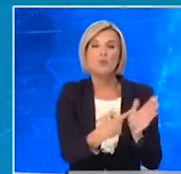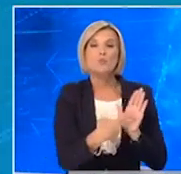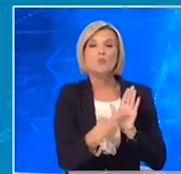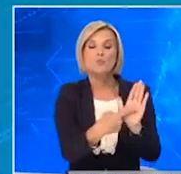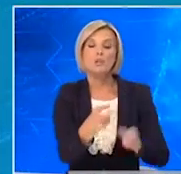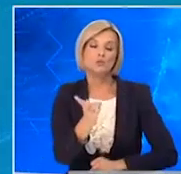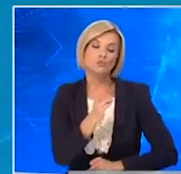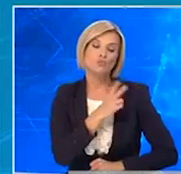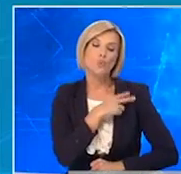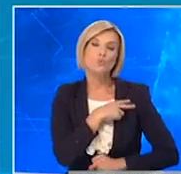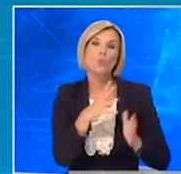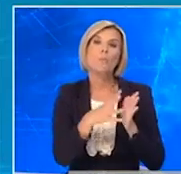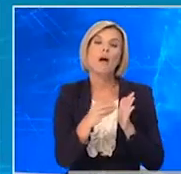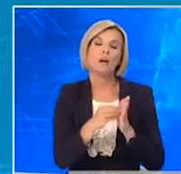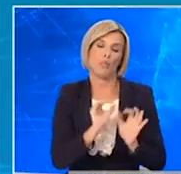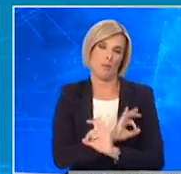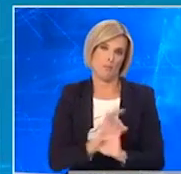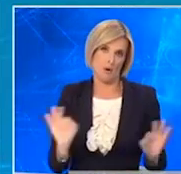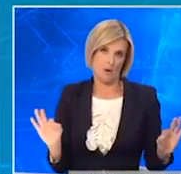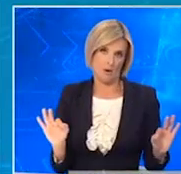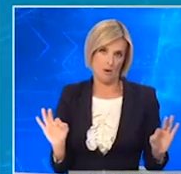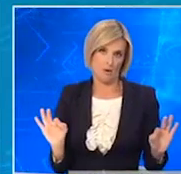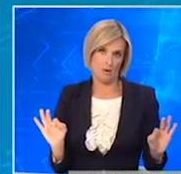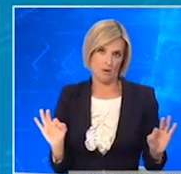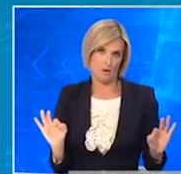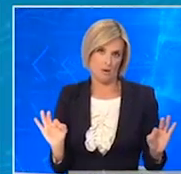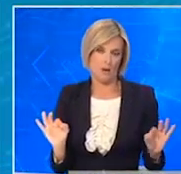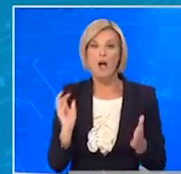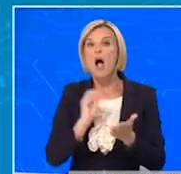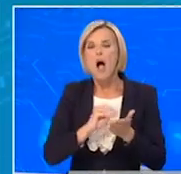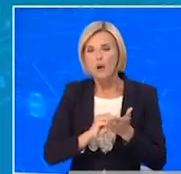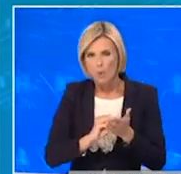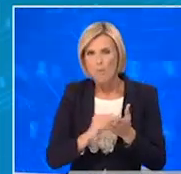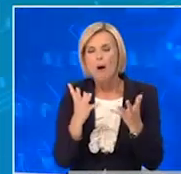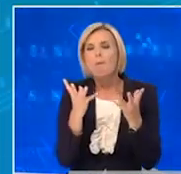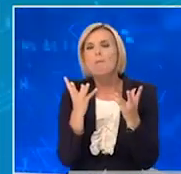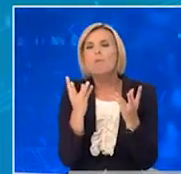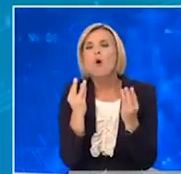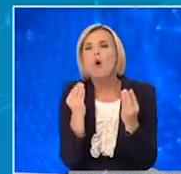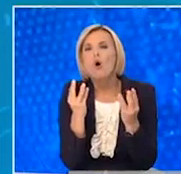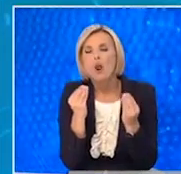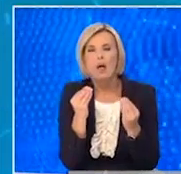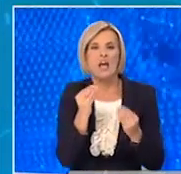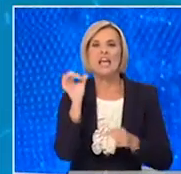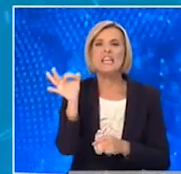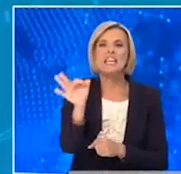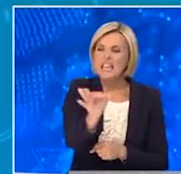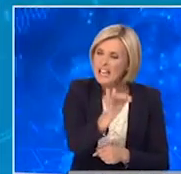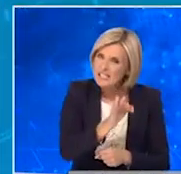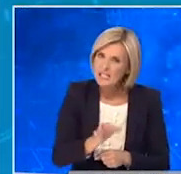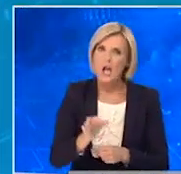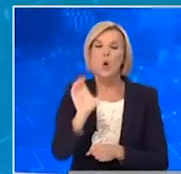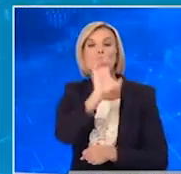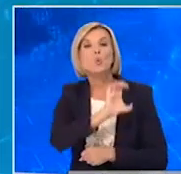και την πληροφόρηση που έχουμε και το ρεπορτάζ πολλές φορές, θα αναδειχθούν εκατοντάδες και χιλιάδες προορισμοί και σημεία